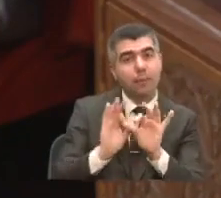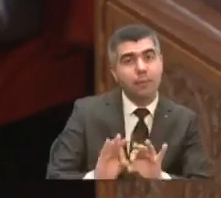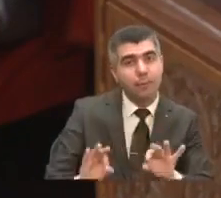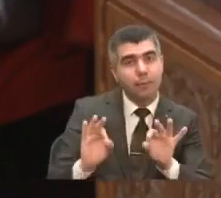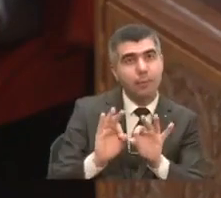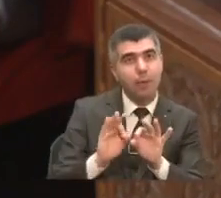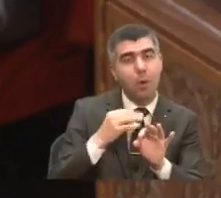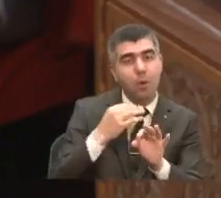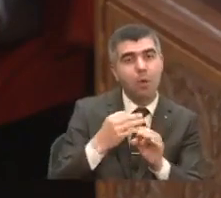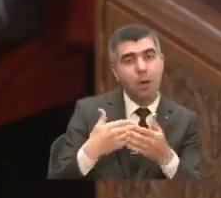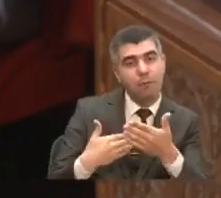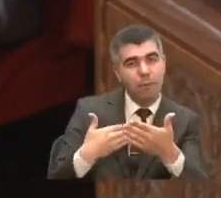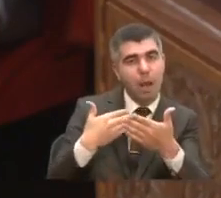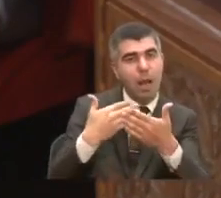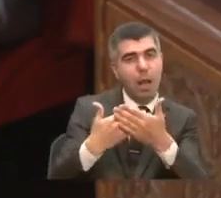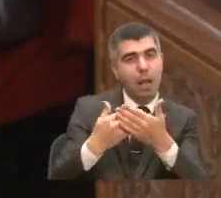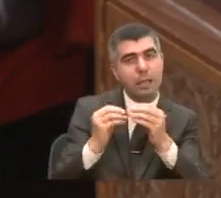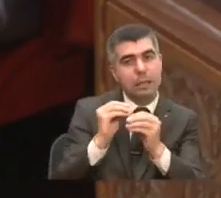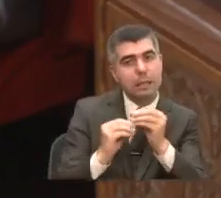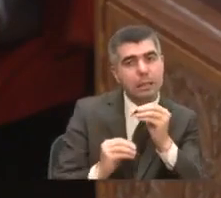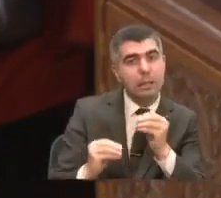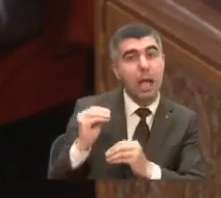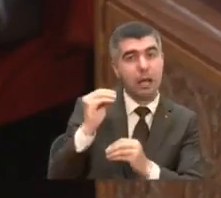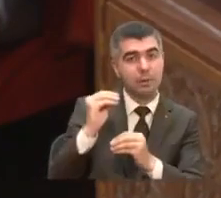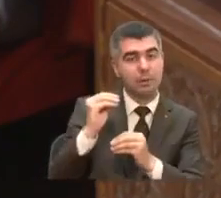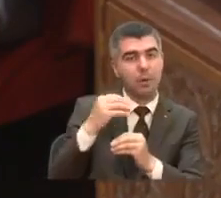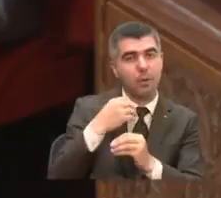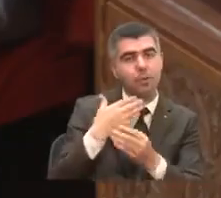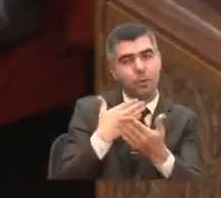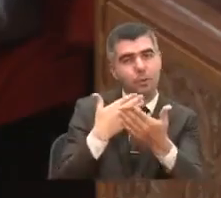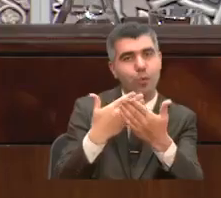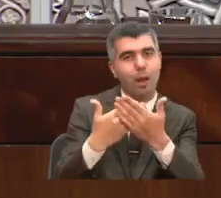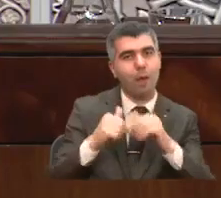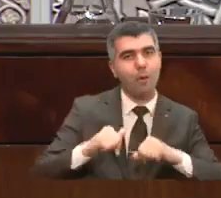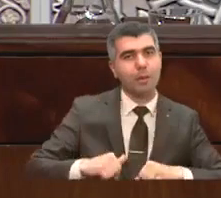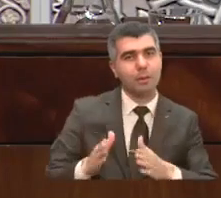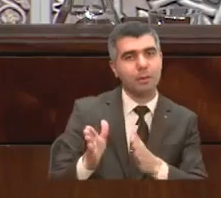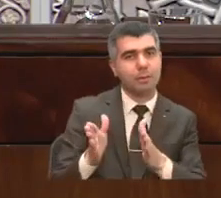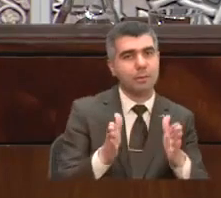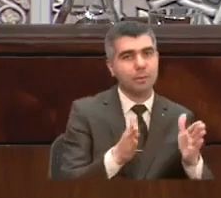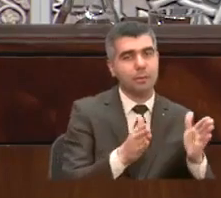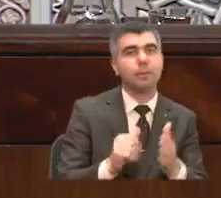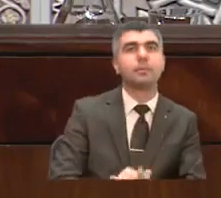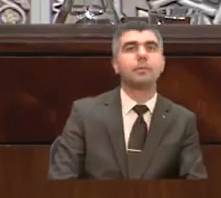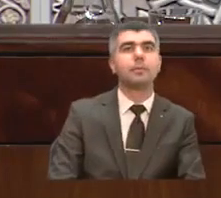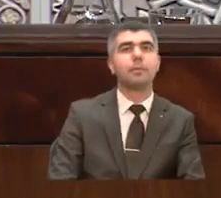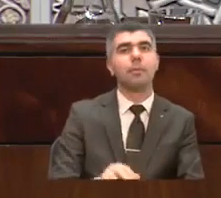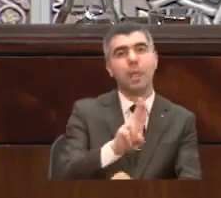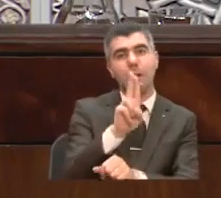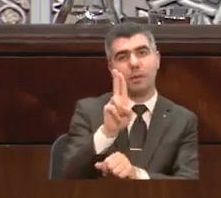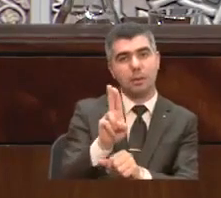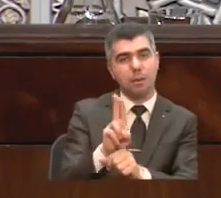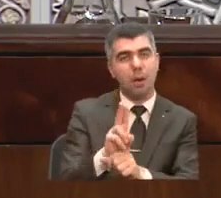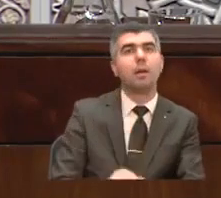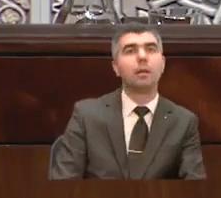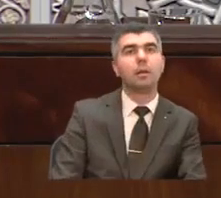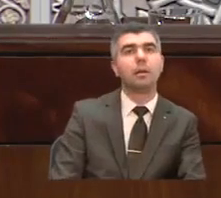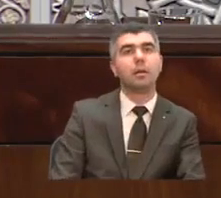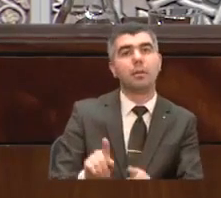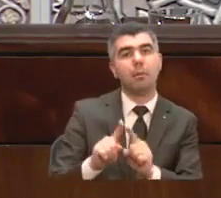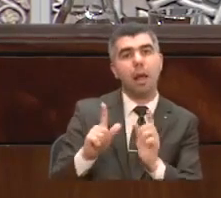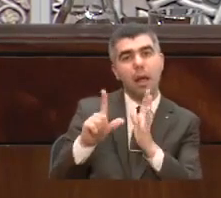طلب العروض ديال الزياده في الخط. شكرا السيد كاتب الدوله. نمر السؤال الموالي عن الوضعيه